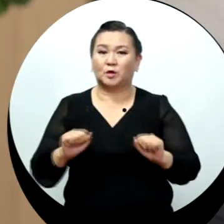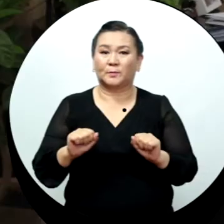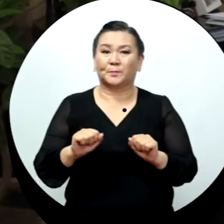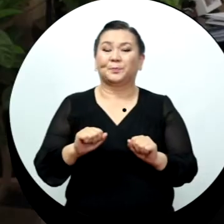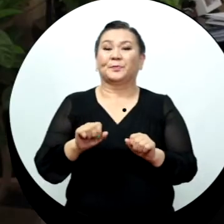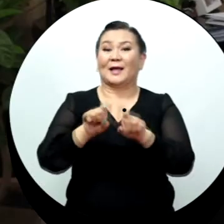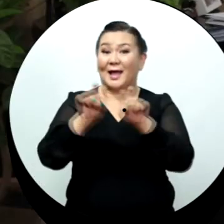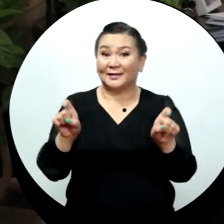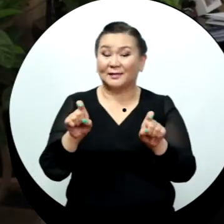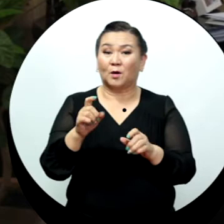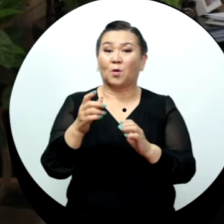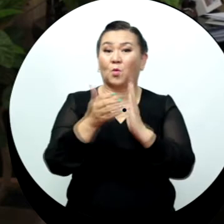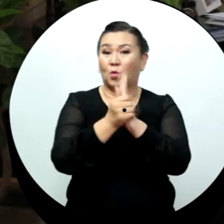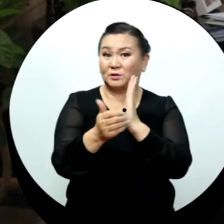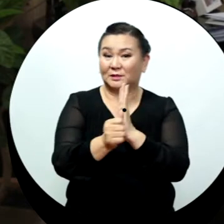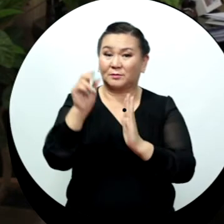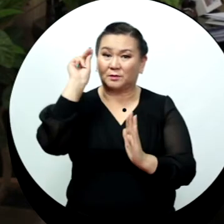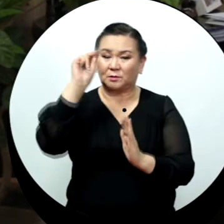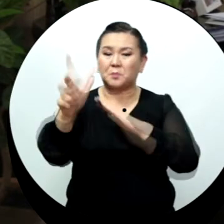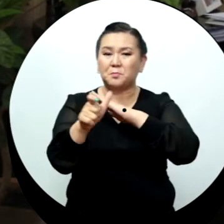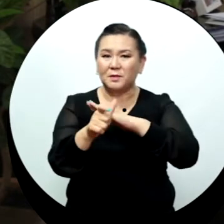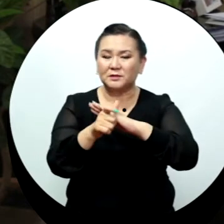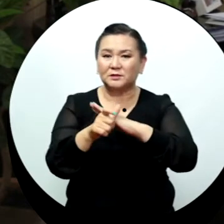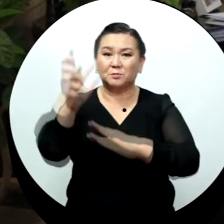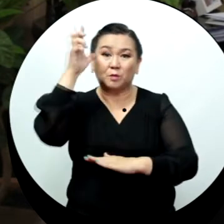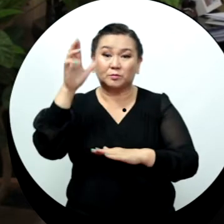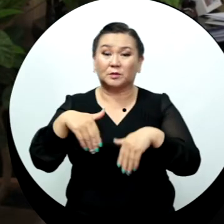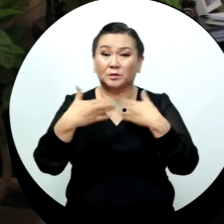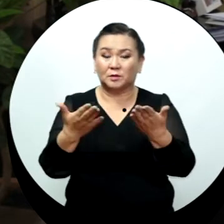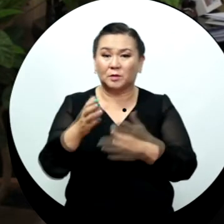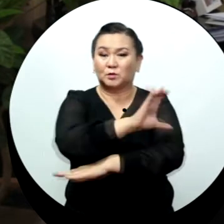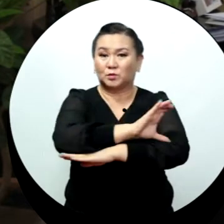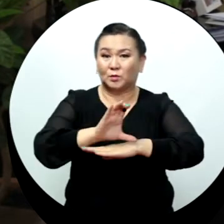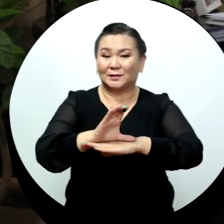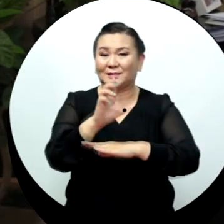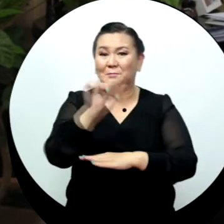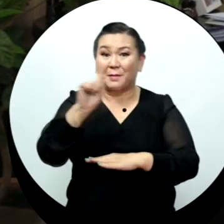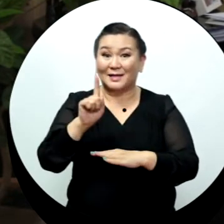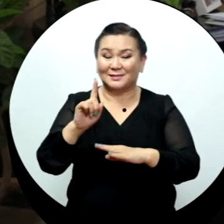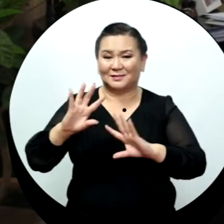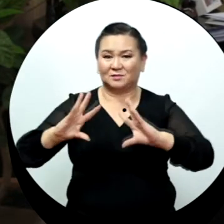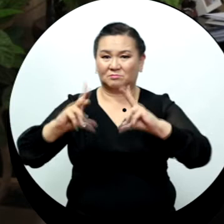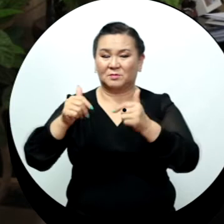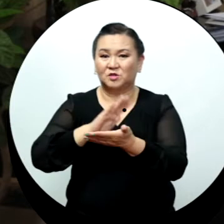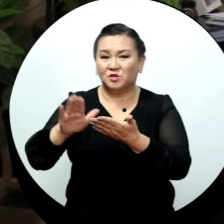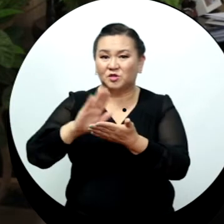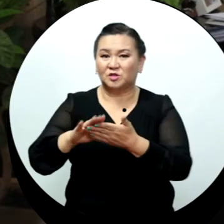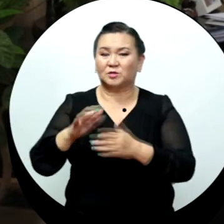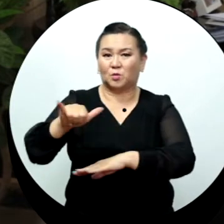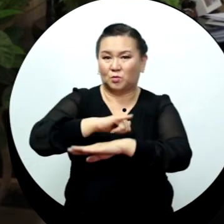ур чадварыг суулгах мэрэгжлийн боловсрал олгох сургалтын баазуудаа бид шинжлэх ёстой. Буюу улс орон